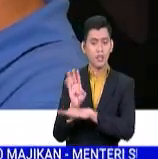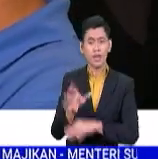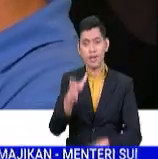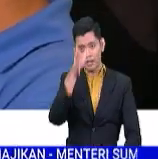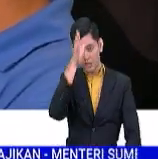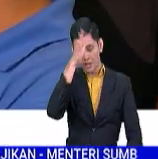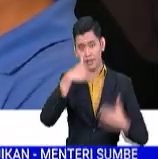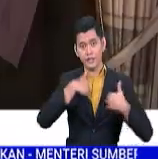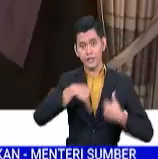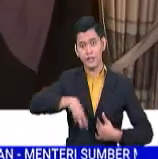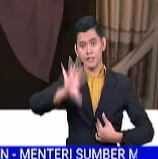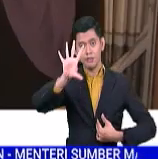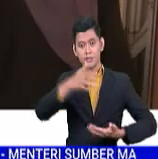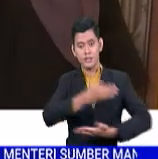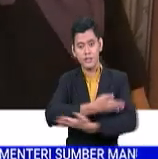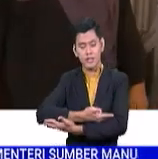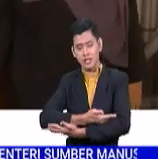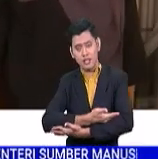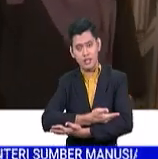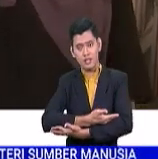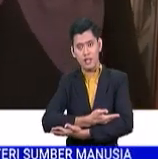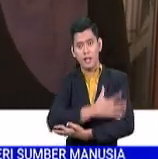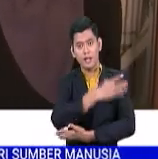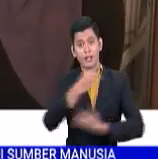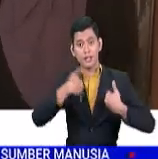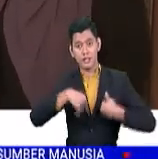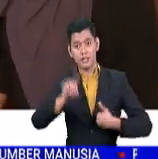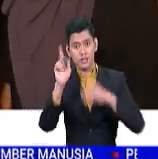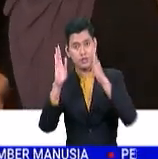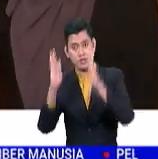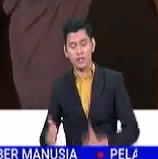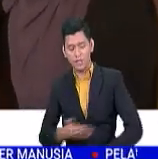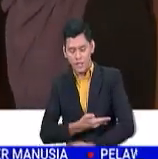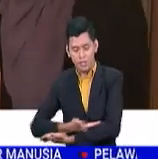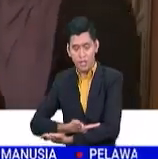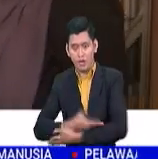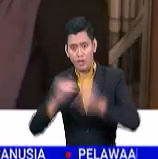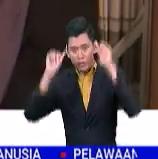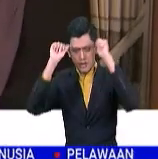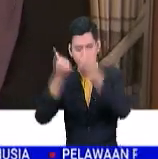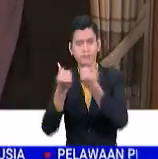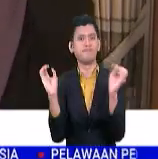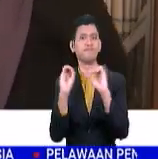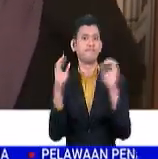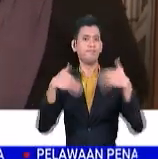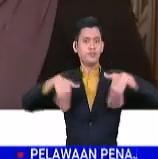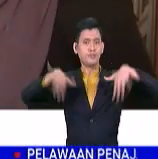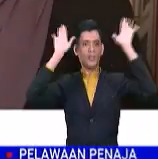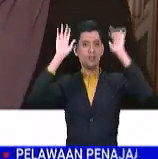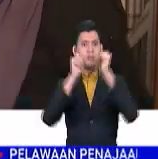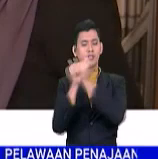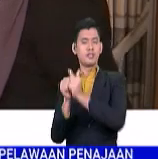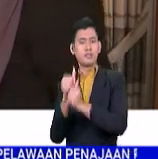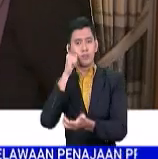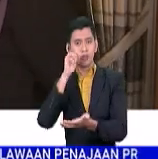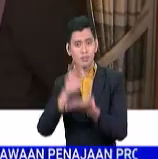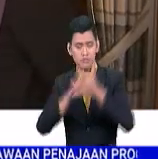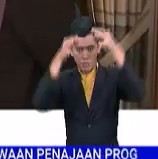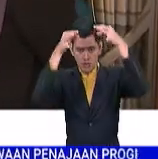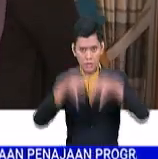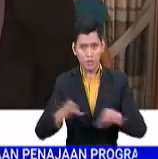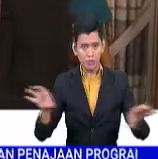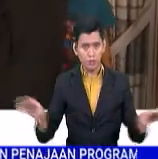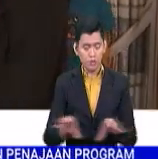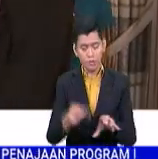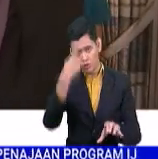lima cahaya mata termasuk seorang anak autism, beliau tidak mudah berputus asa. Bersama isteri, keputusan diambil